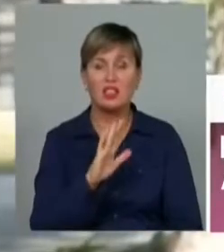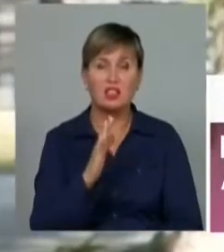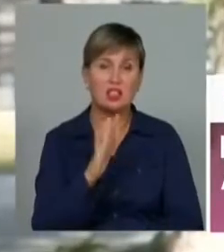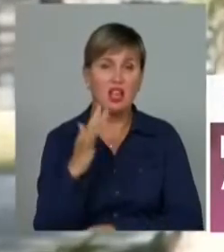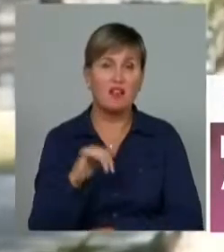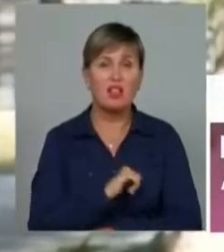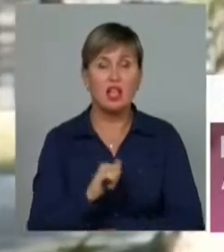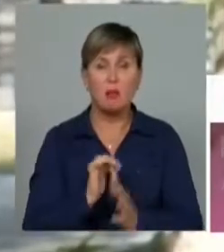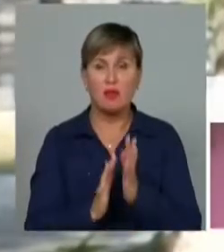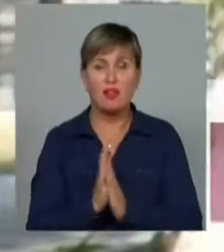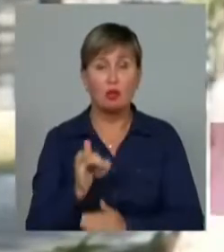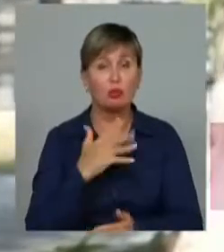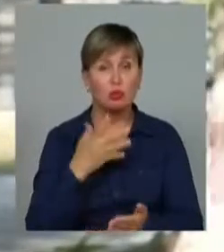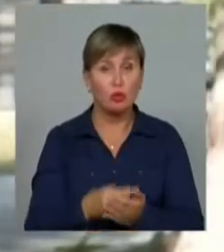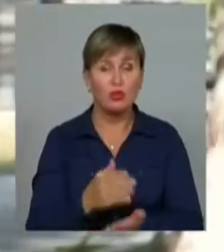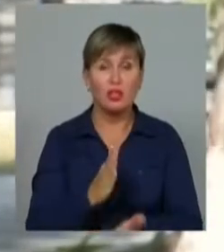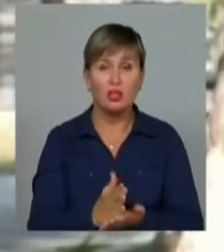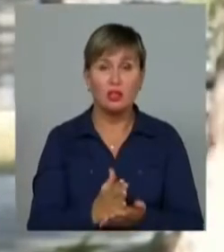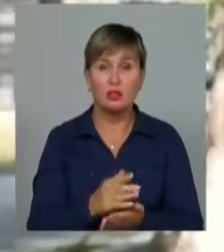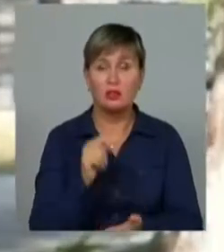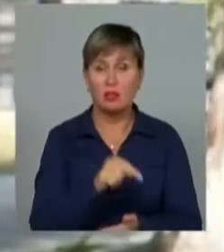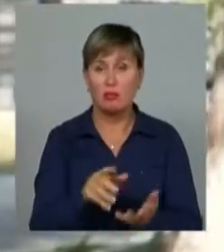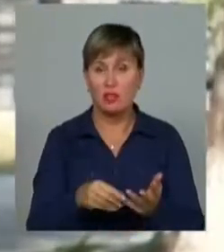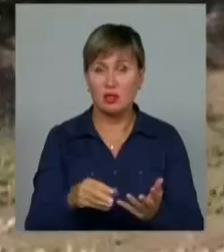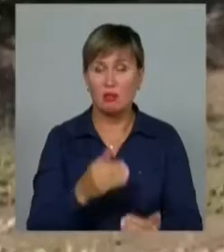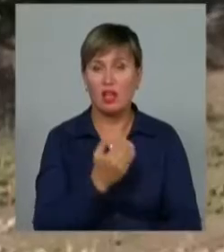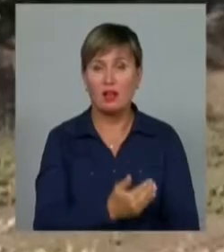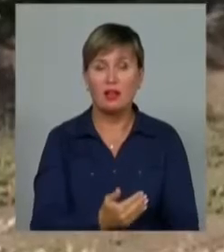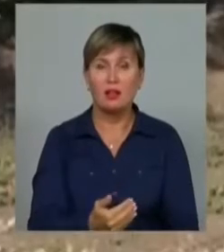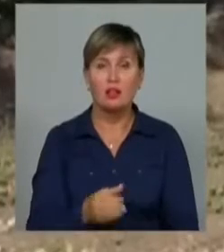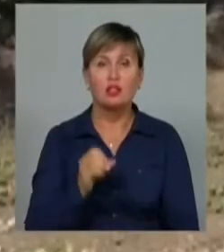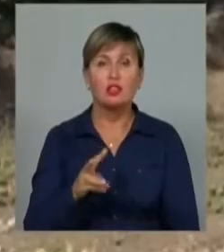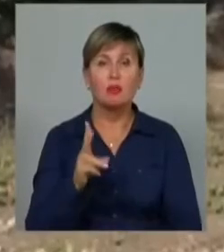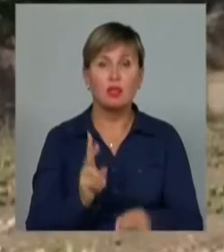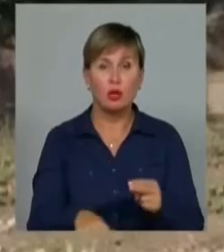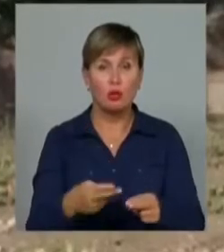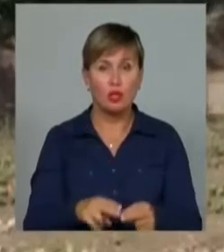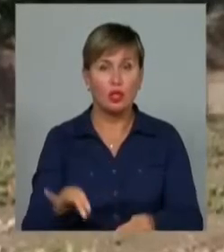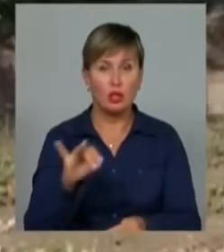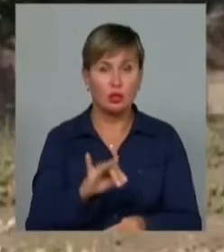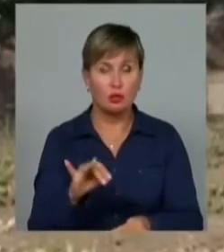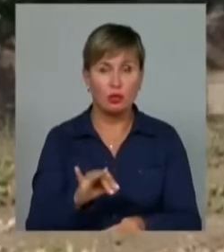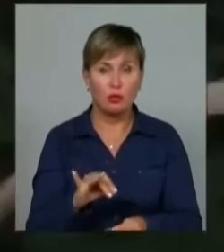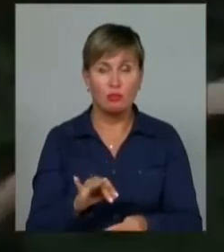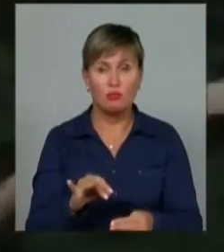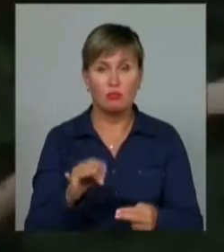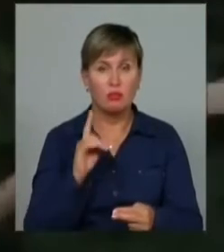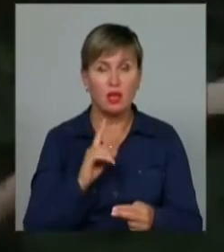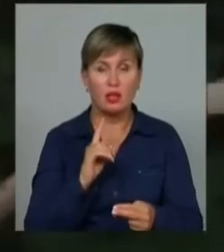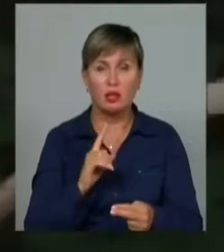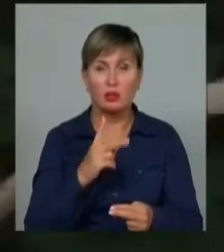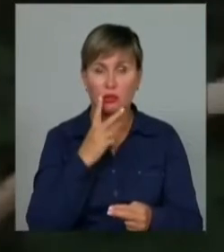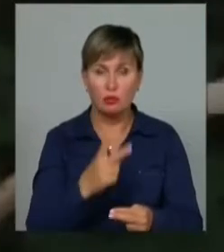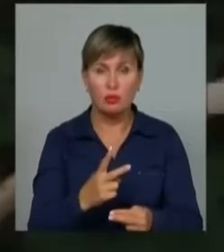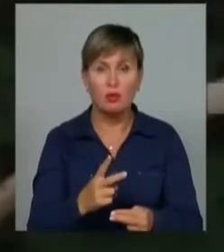там. А у собственника есть, там есть собственник, там земля его. Чем теперь закончится эта история, догадаться несложно.